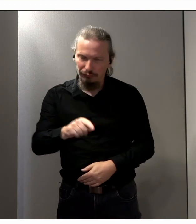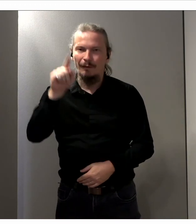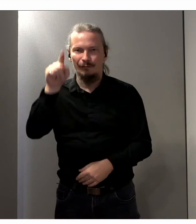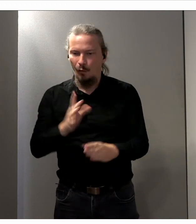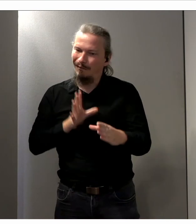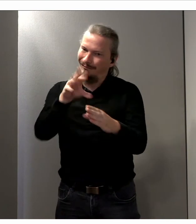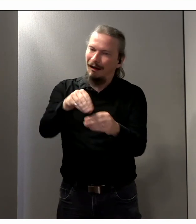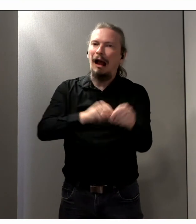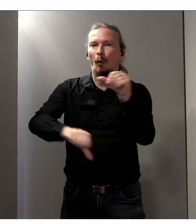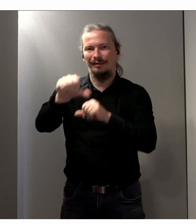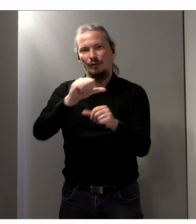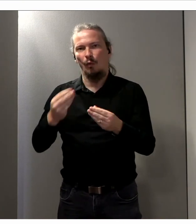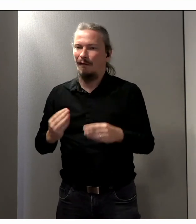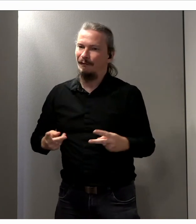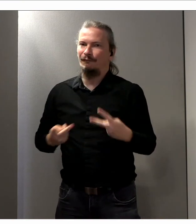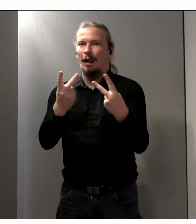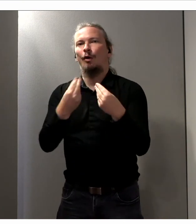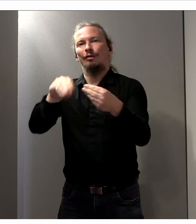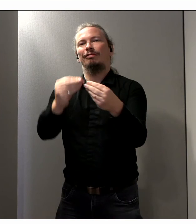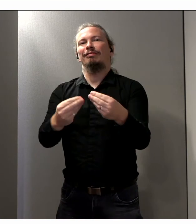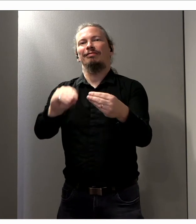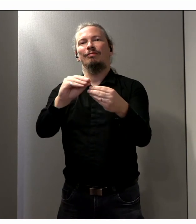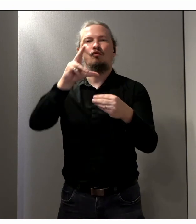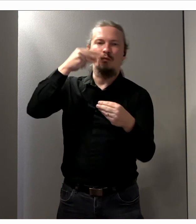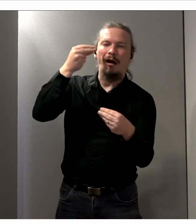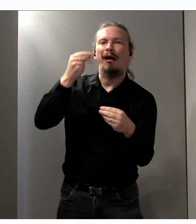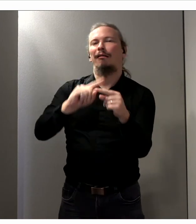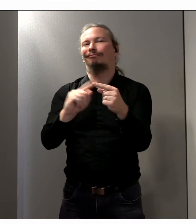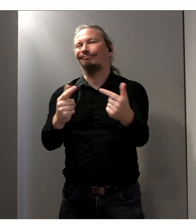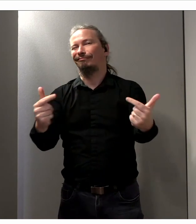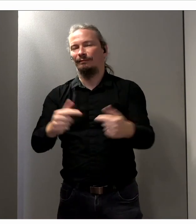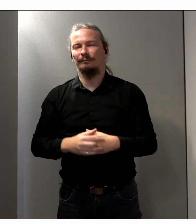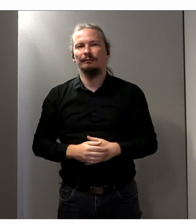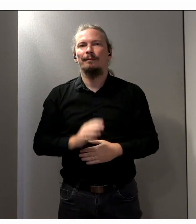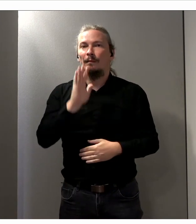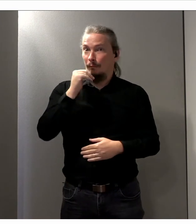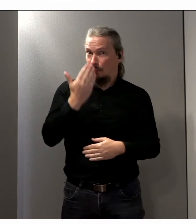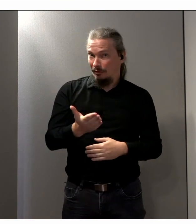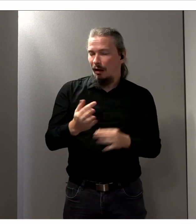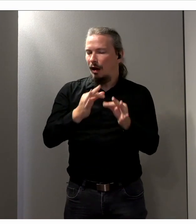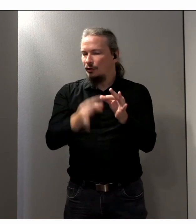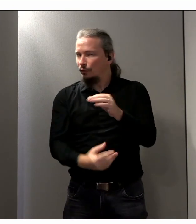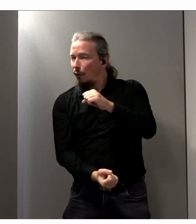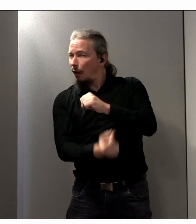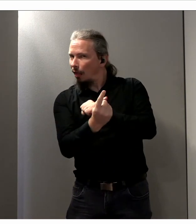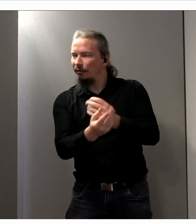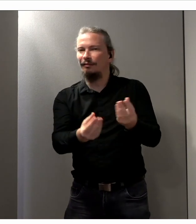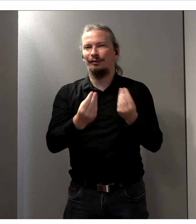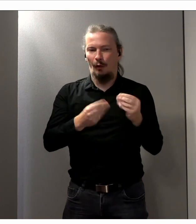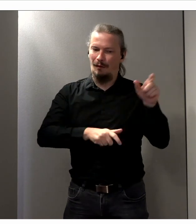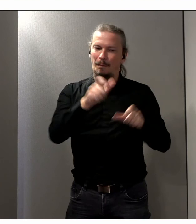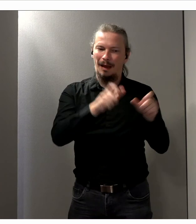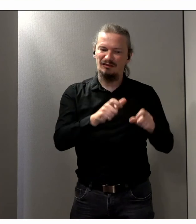plus-value économique et humaine. Par conséquent, les solutions innovantes, qui représentent une opportunité pour nombre